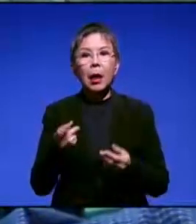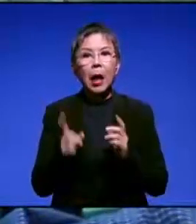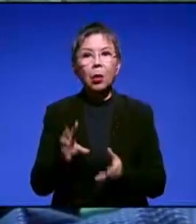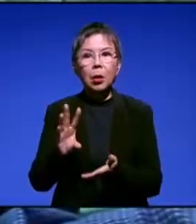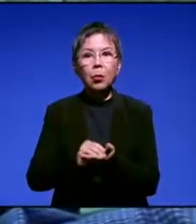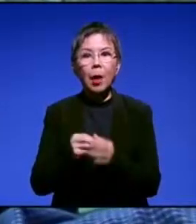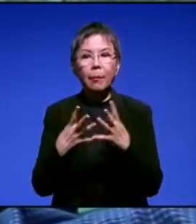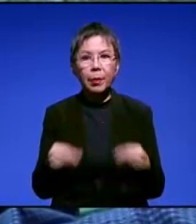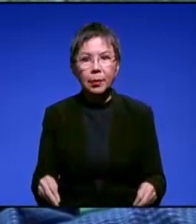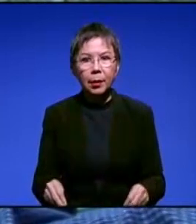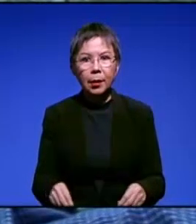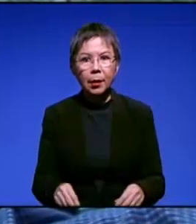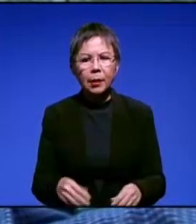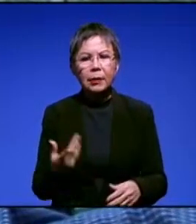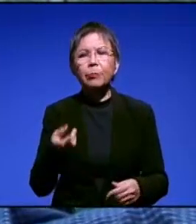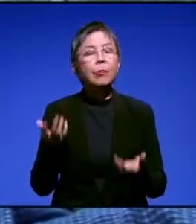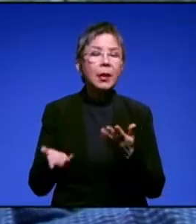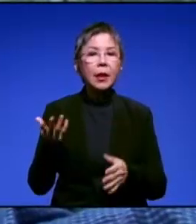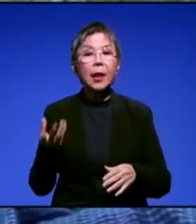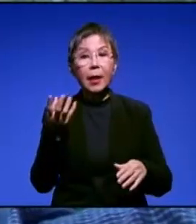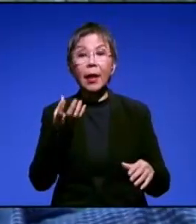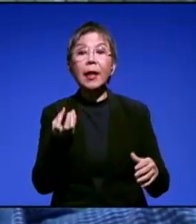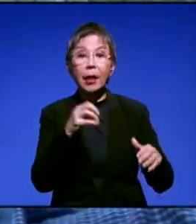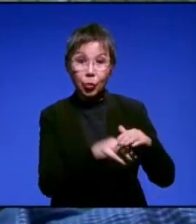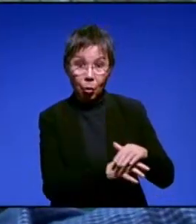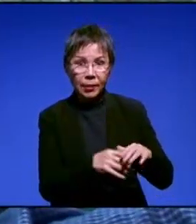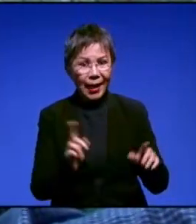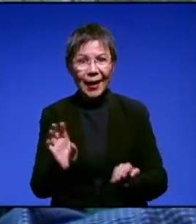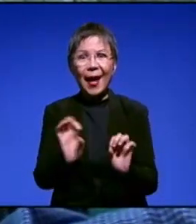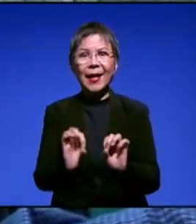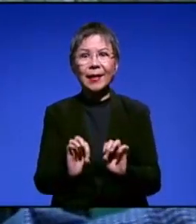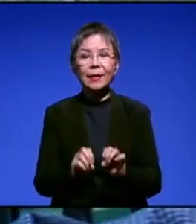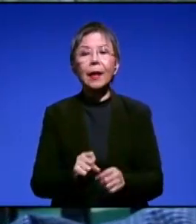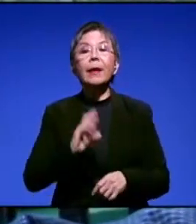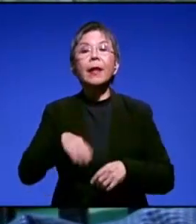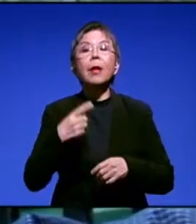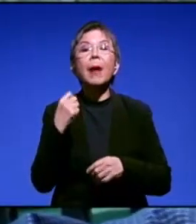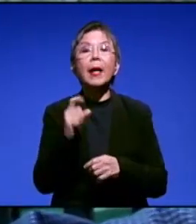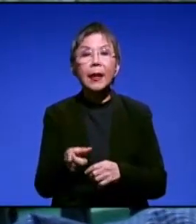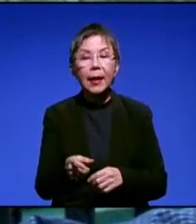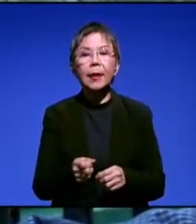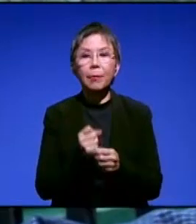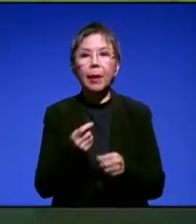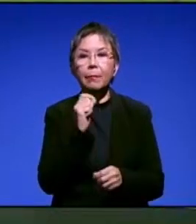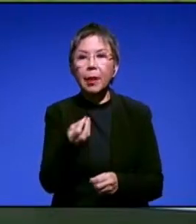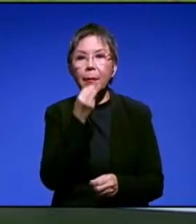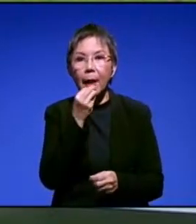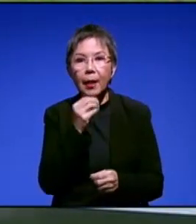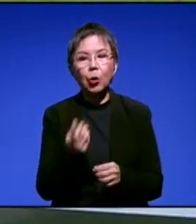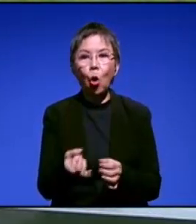termasuk obat Akita juga bisa kita ada stok sekarang kita beli ketengan istilahnya artinya gitu sakit ya kita cari obat yang untuk sesuai dengan